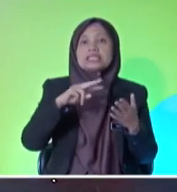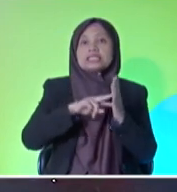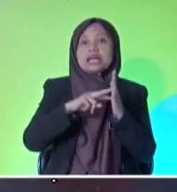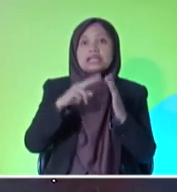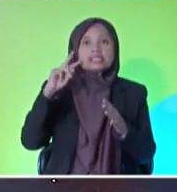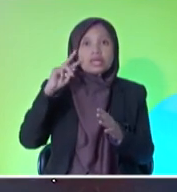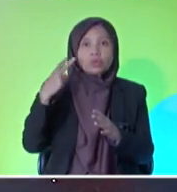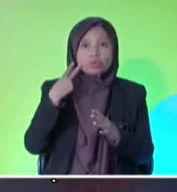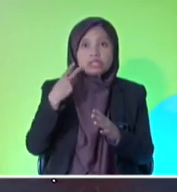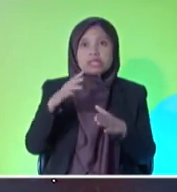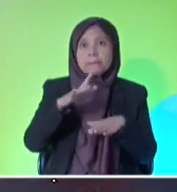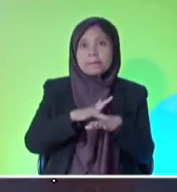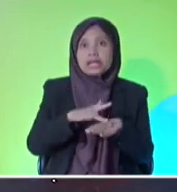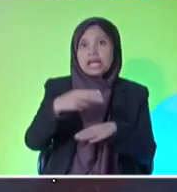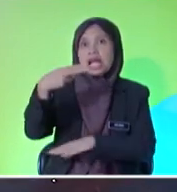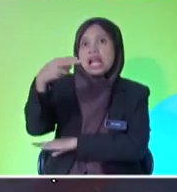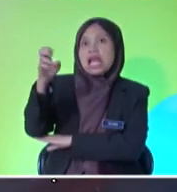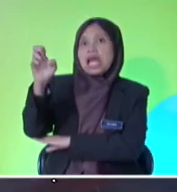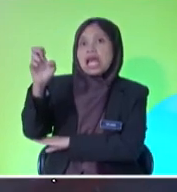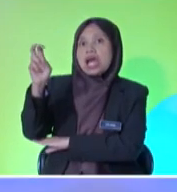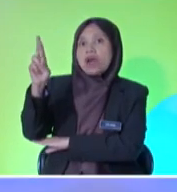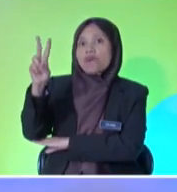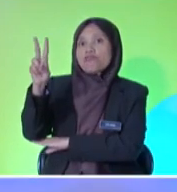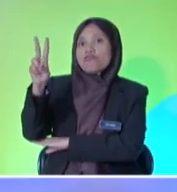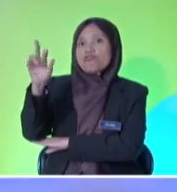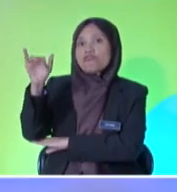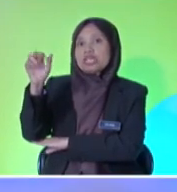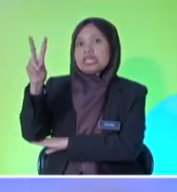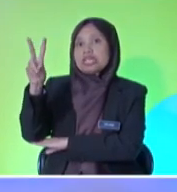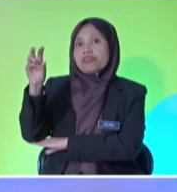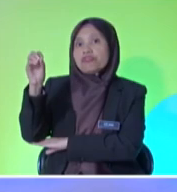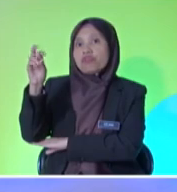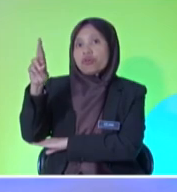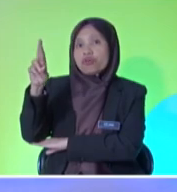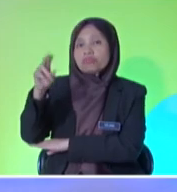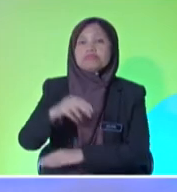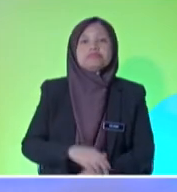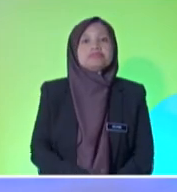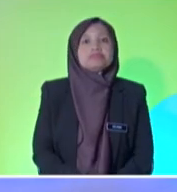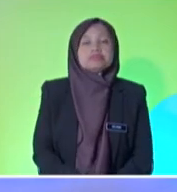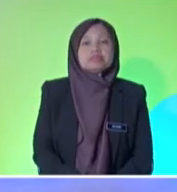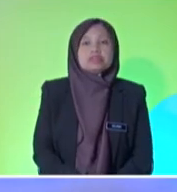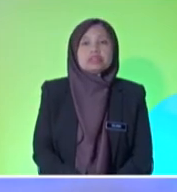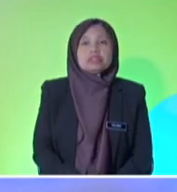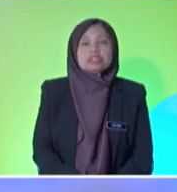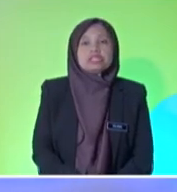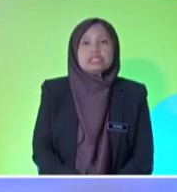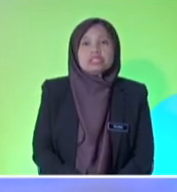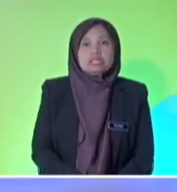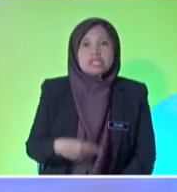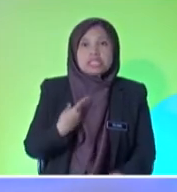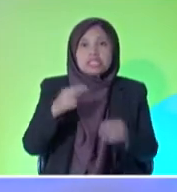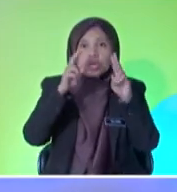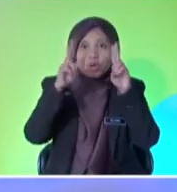jadi itu adalah 4 sumber makanan kepentingan tumbuhan Oke Mari Kita uji